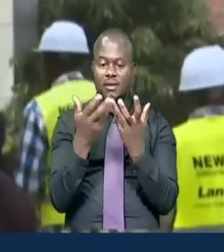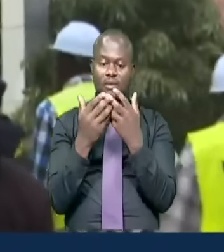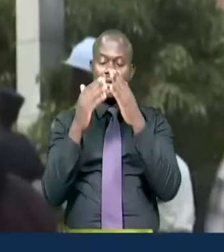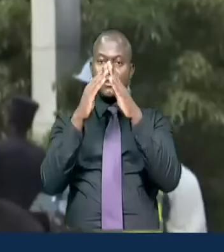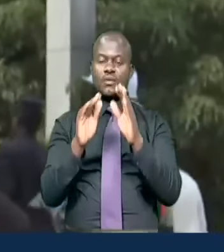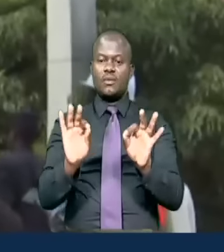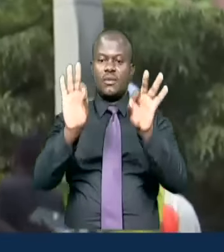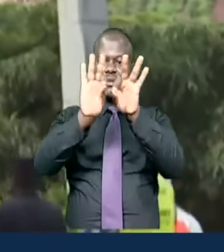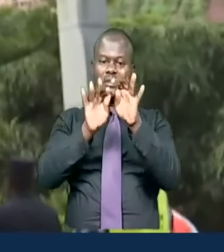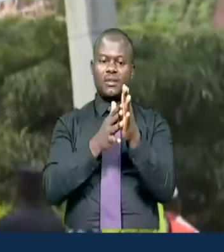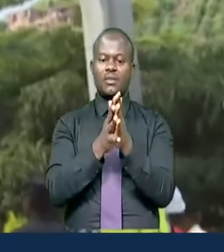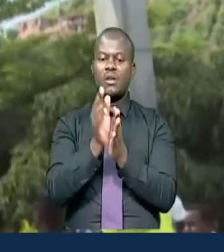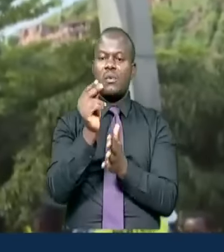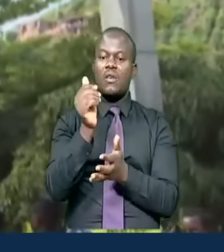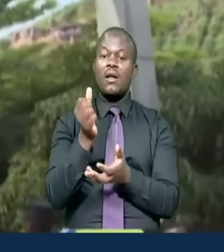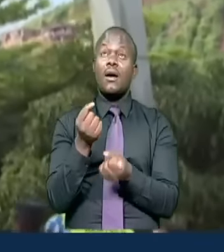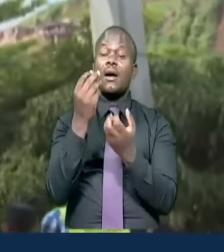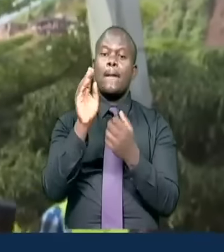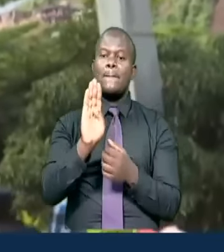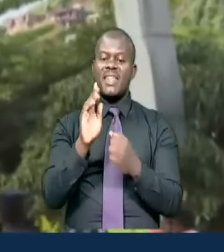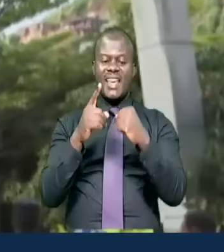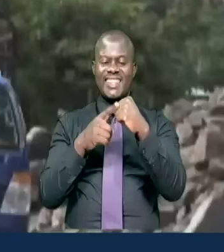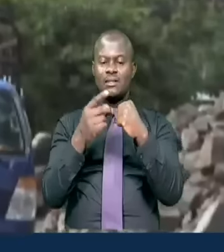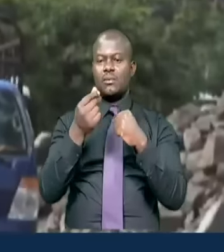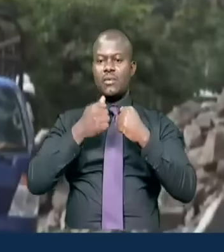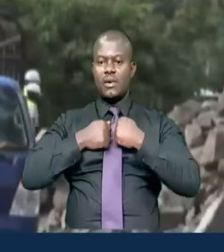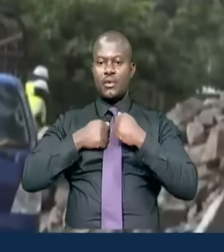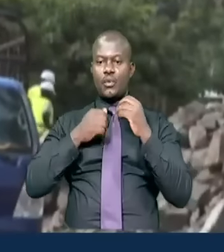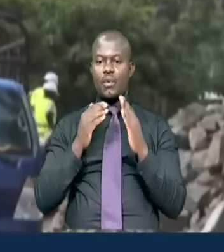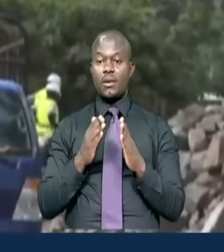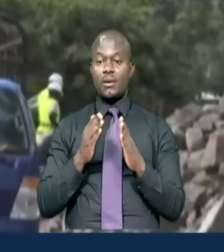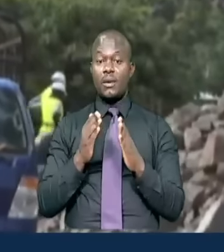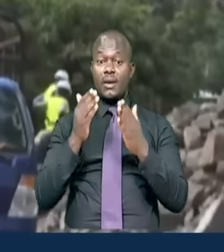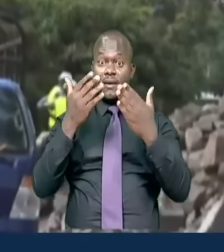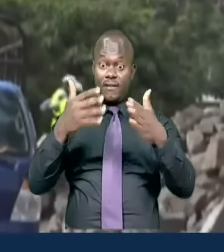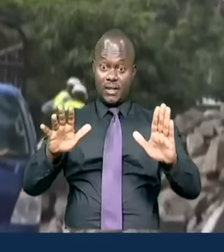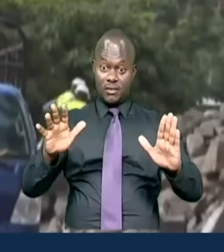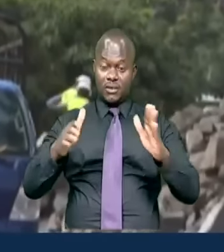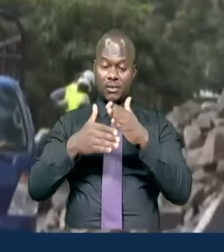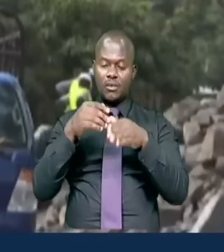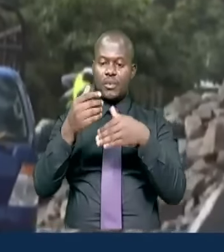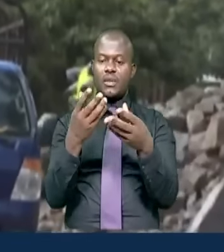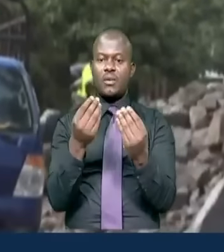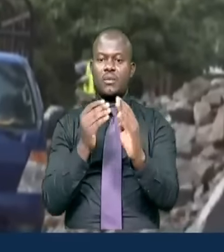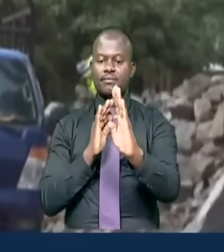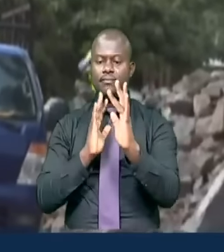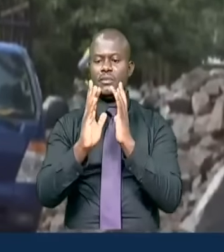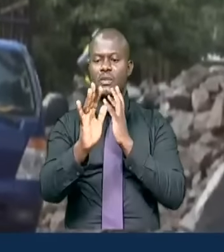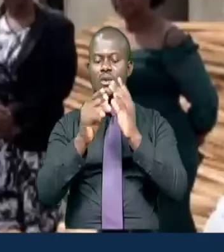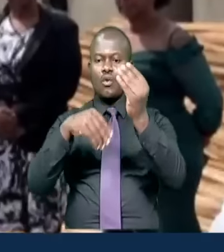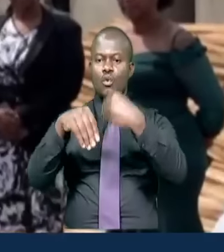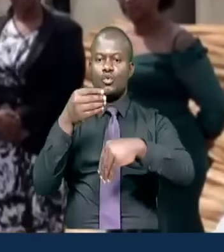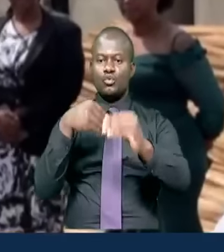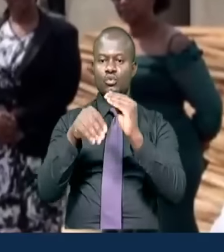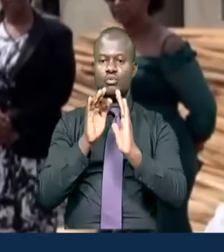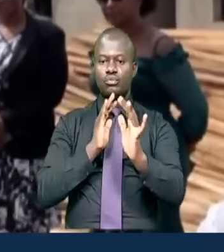z'ingenzi kizatwara asaga miliyari 6 z'amafaranga y'u Rwanda. Niwuzura witezweho kuzakomeza koroshya ubucuruzi bwambuka imipaka